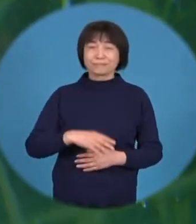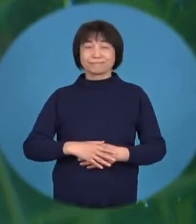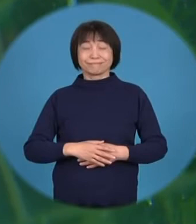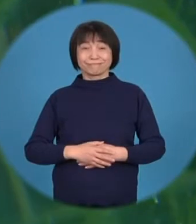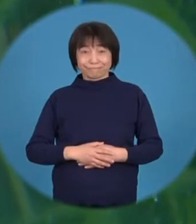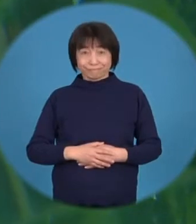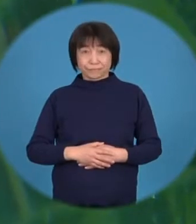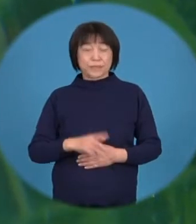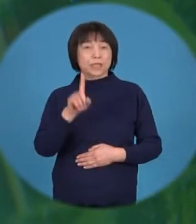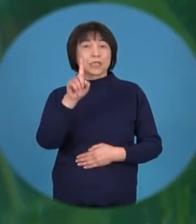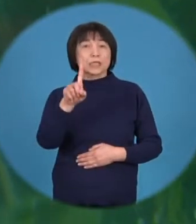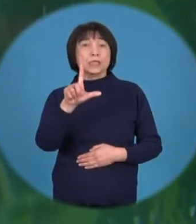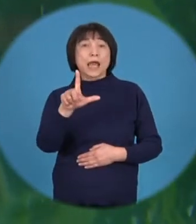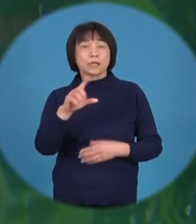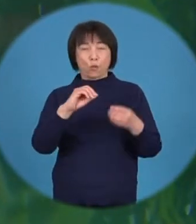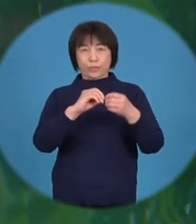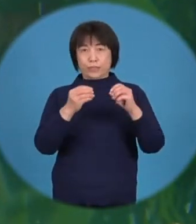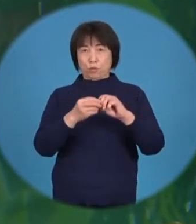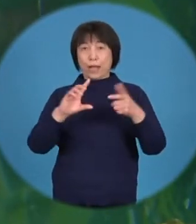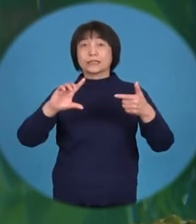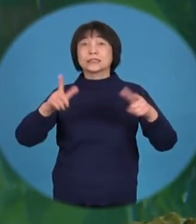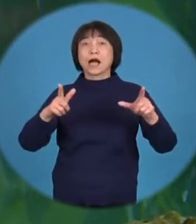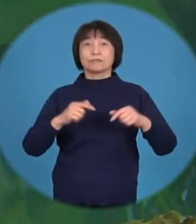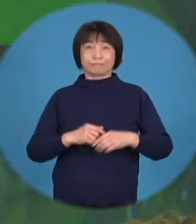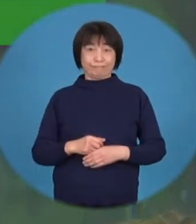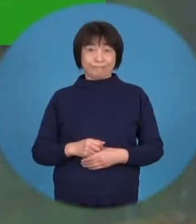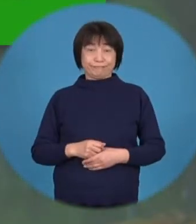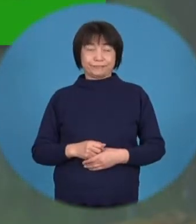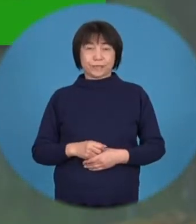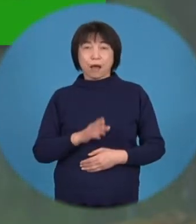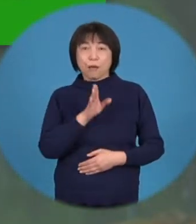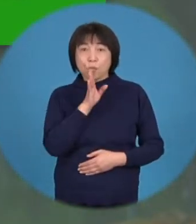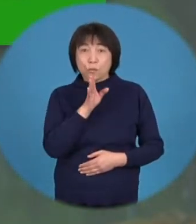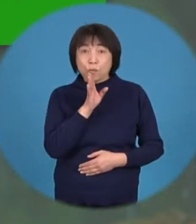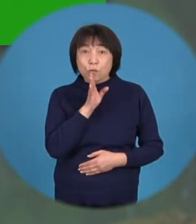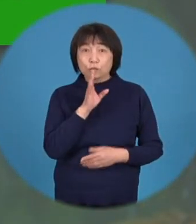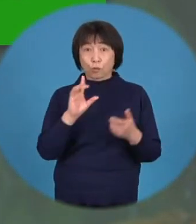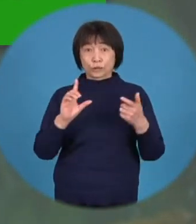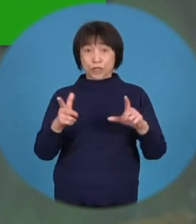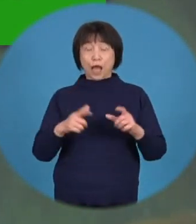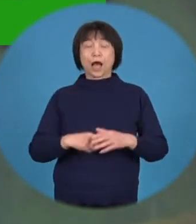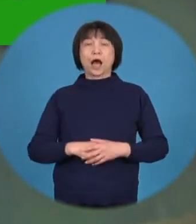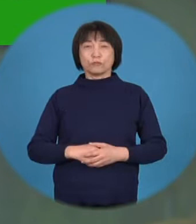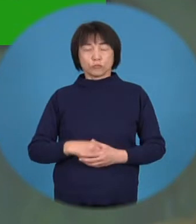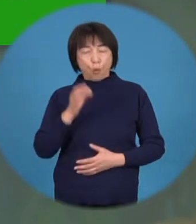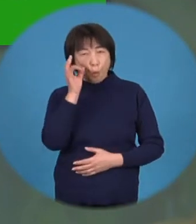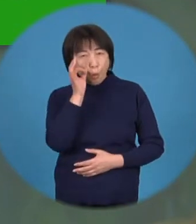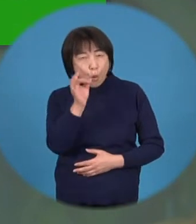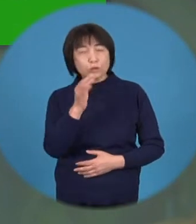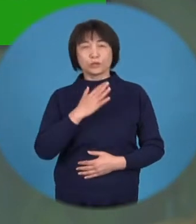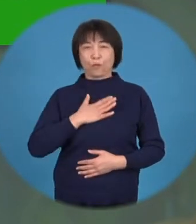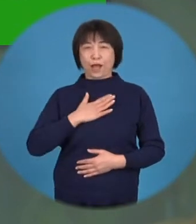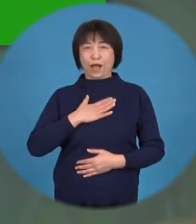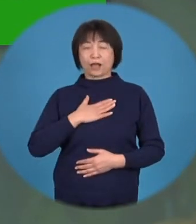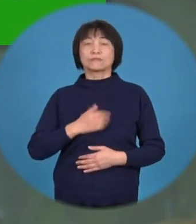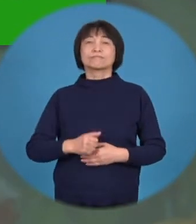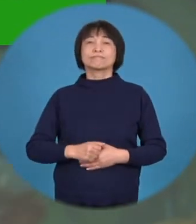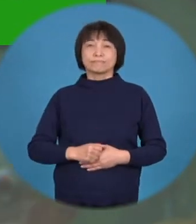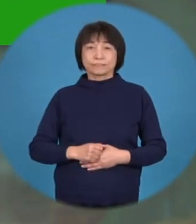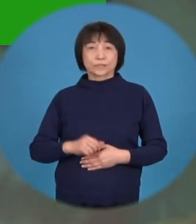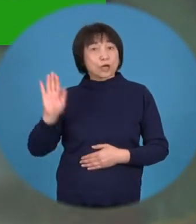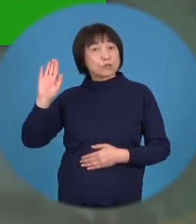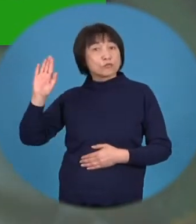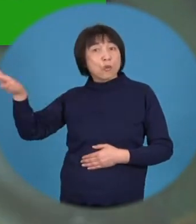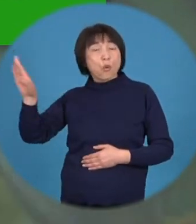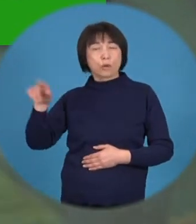ずですね、ヒレの色が違うんです。 あ、確かに違いますね。 よく見たら違いますよね。沼ムツの方がこう